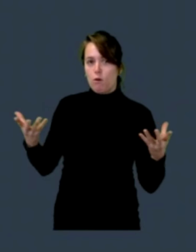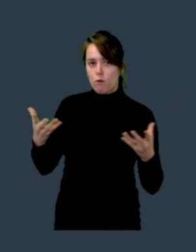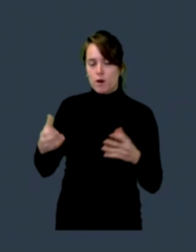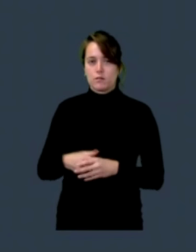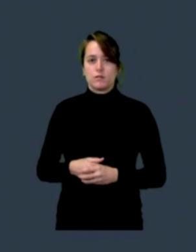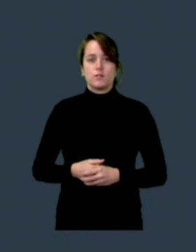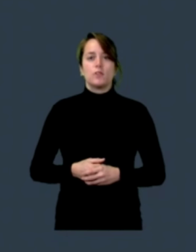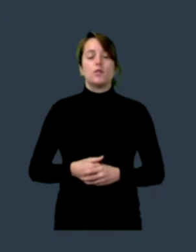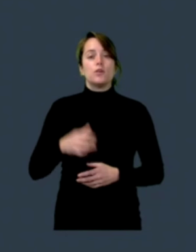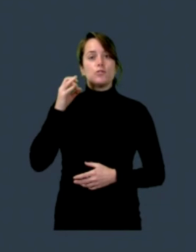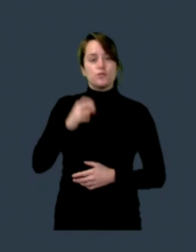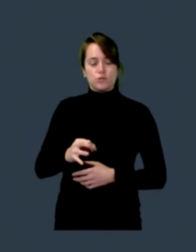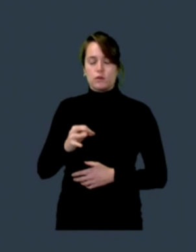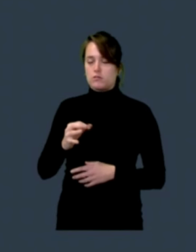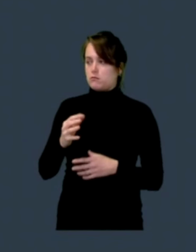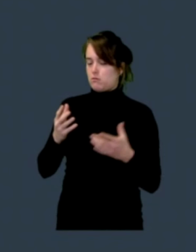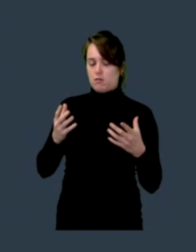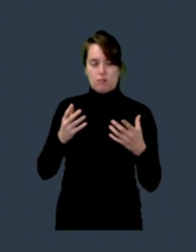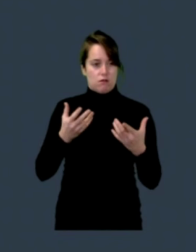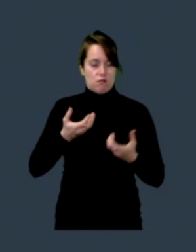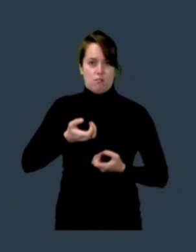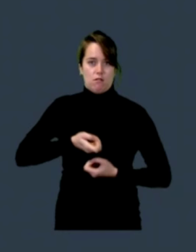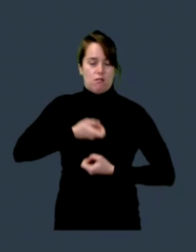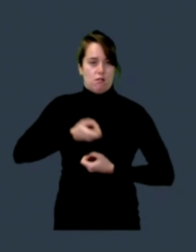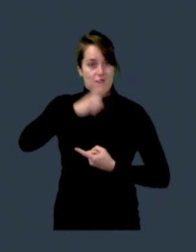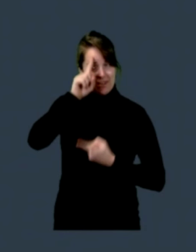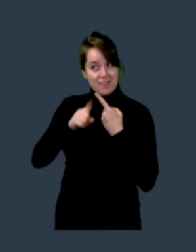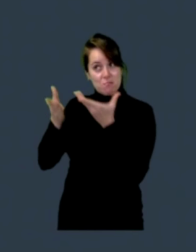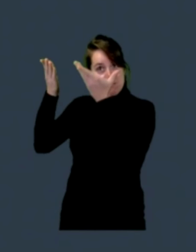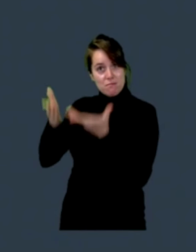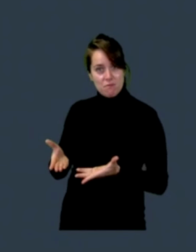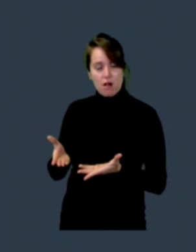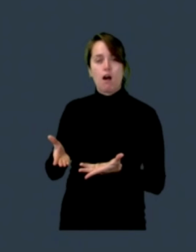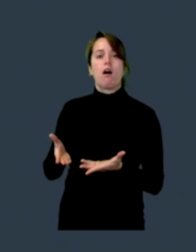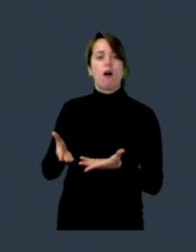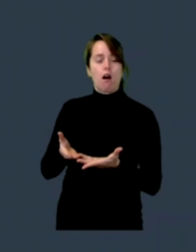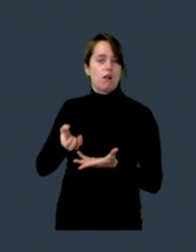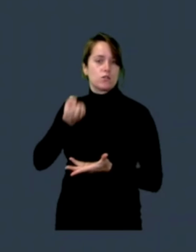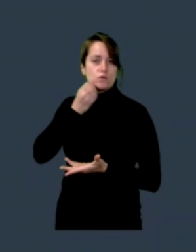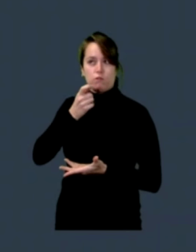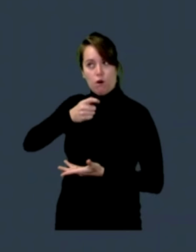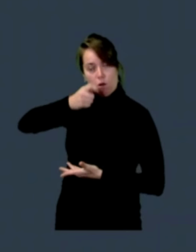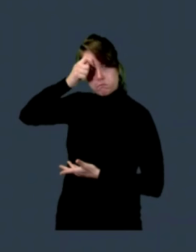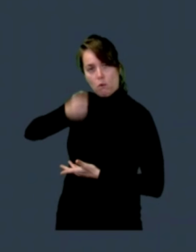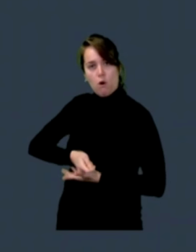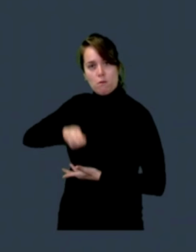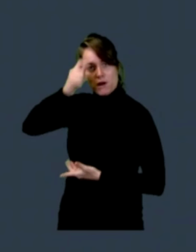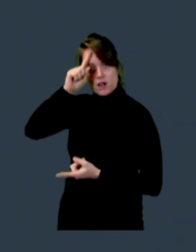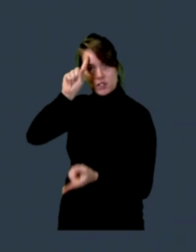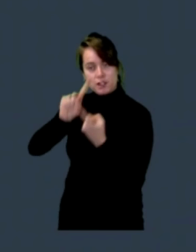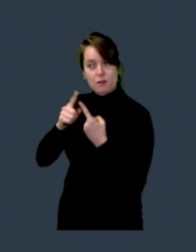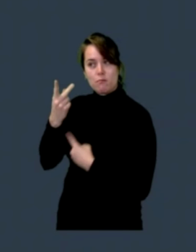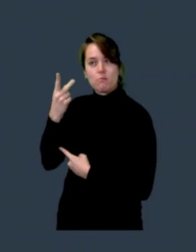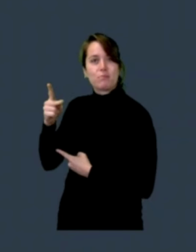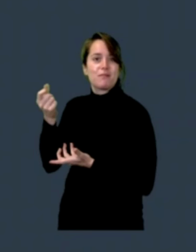rendu a souvent permis de rendre hommage à ce qui a été sa principale legs pour l'histoire de notre